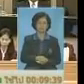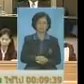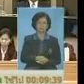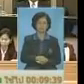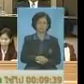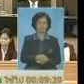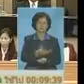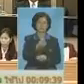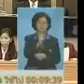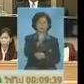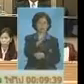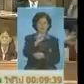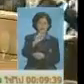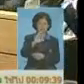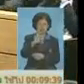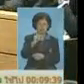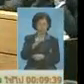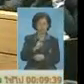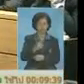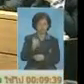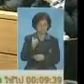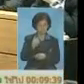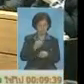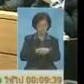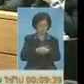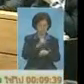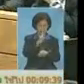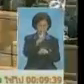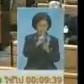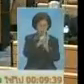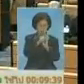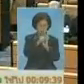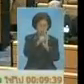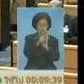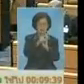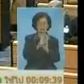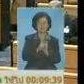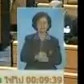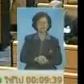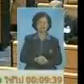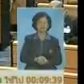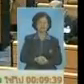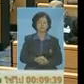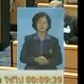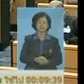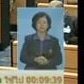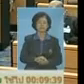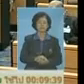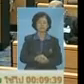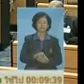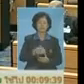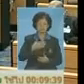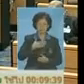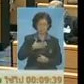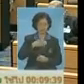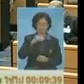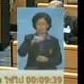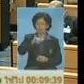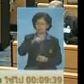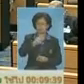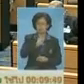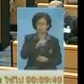ท่านสิริโชคครับท่านมีเวลา1 นาทีนะครับผมเปิดให้ท่านแล้วครับจริงท่านเกินแล้วครับ ท่านประธานครับผมก็ไม่แน่ใจว่าท่านเฉลิมเ